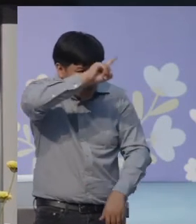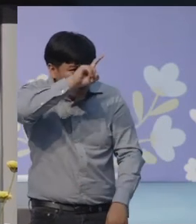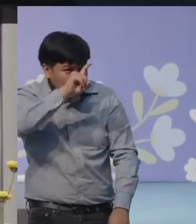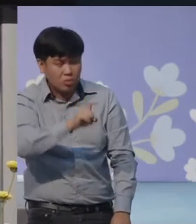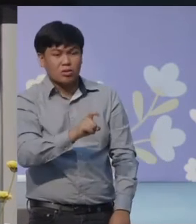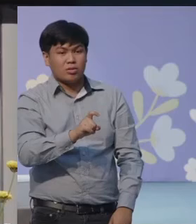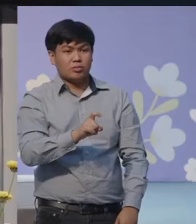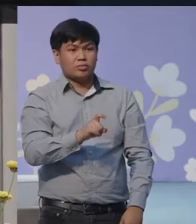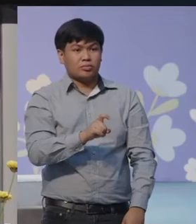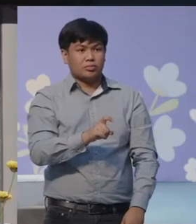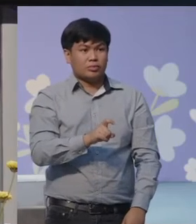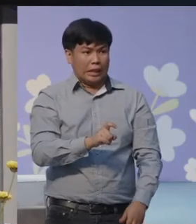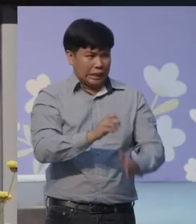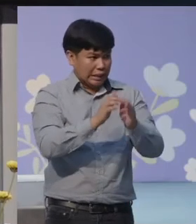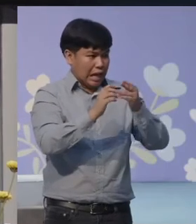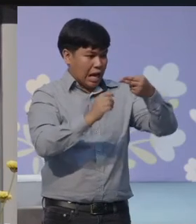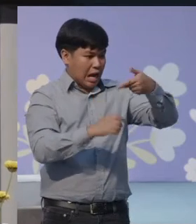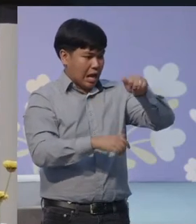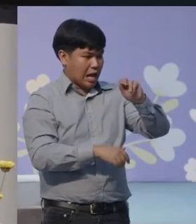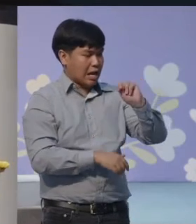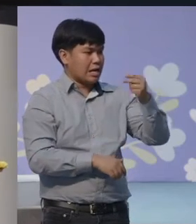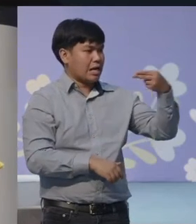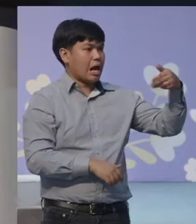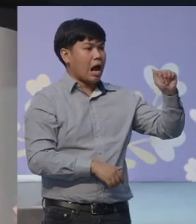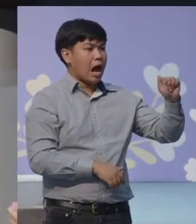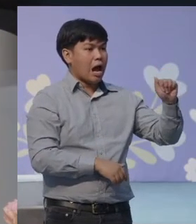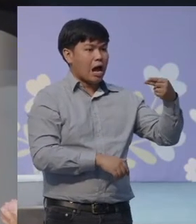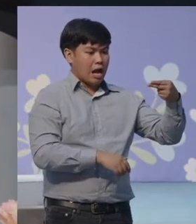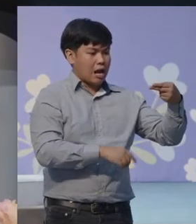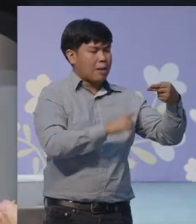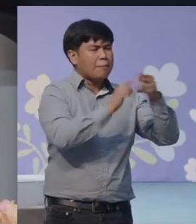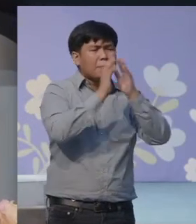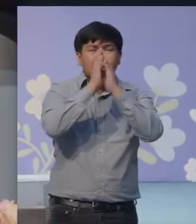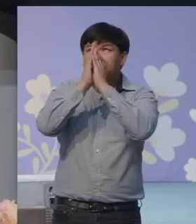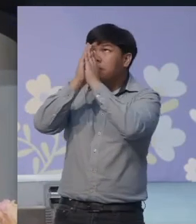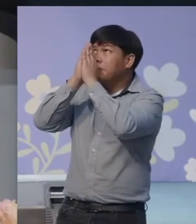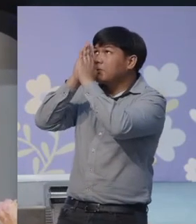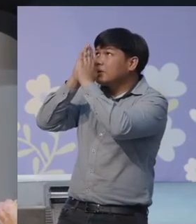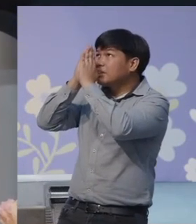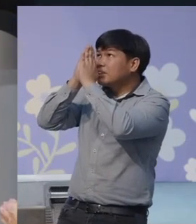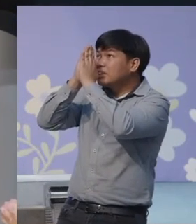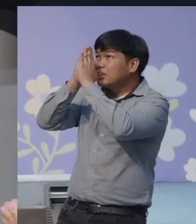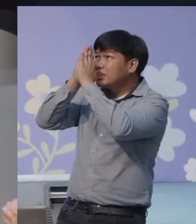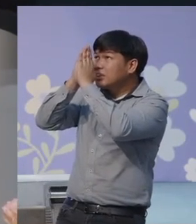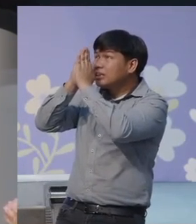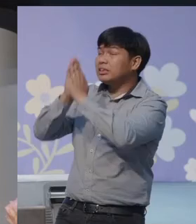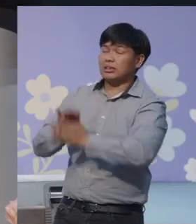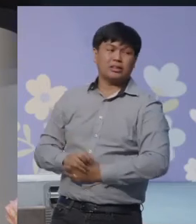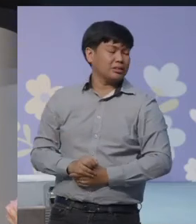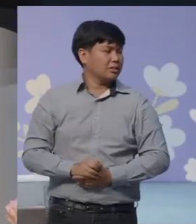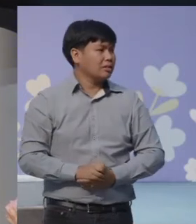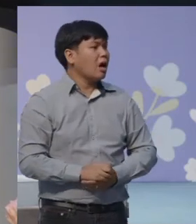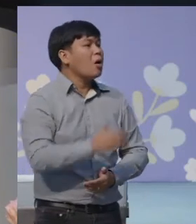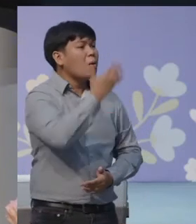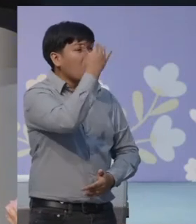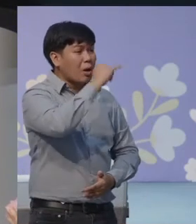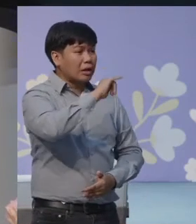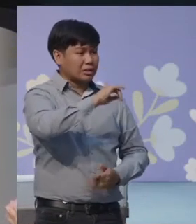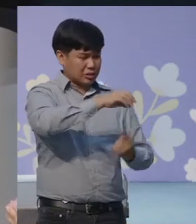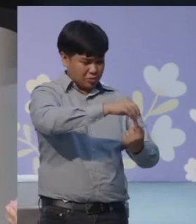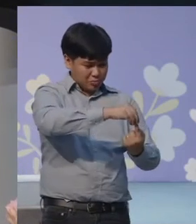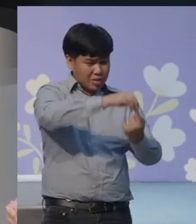Hindi kayo nagtataka? Nung nagdasal si Hana, anong ang tawag niya? Swak na swak. Hindi ba? Yung dasal